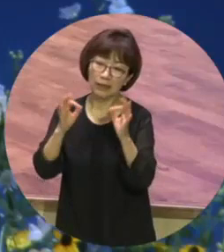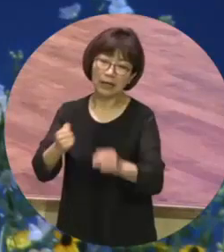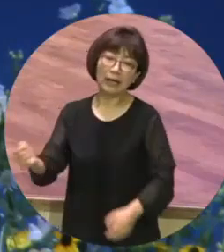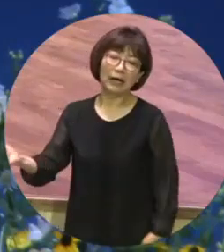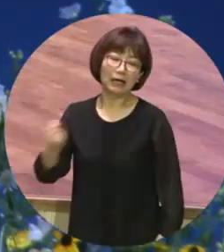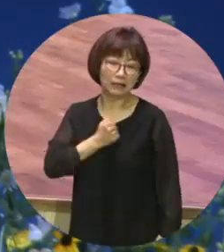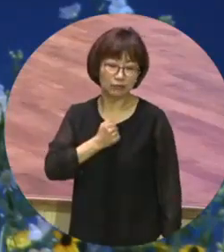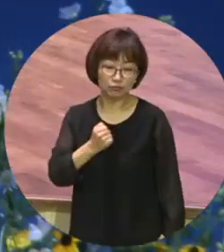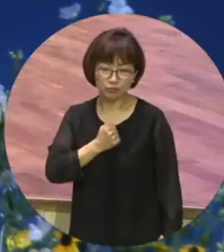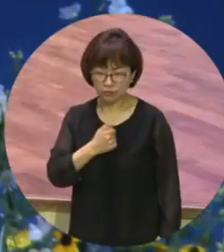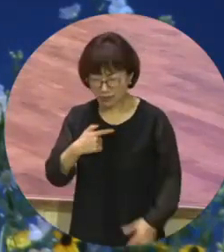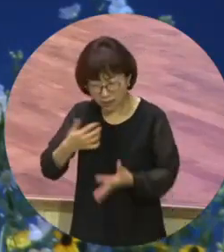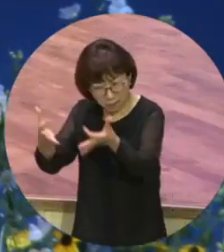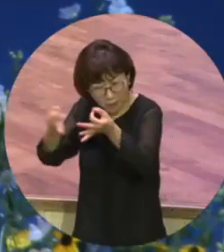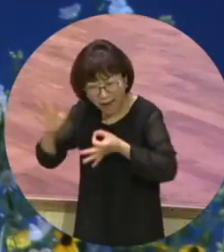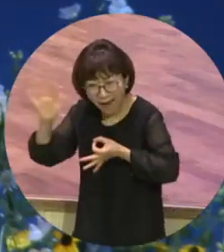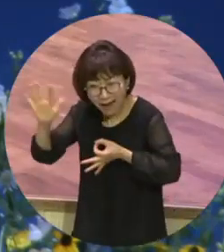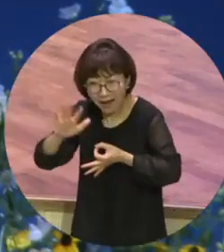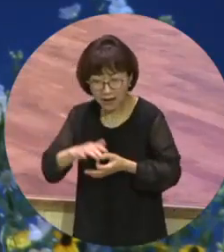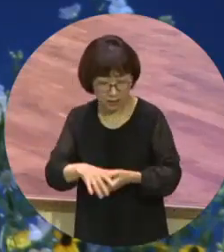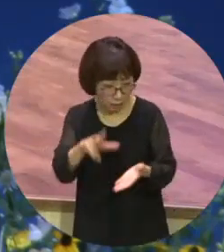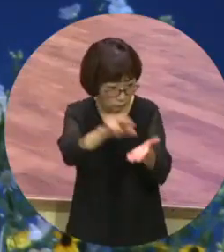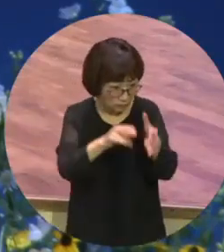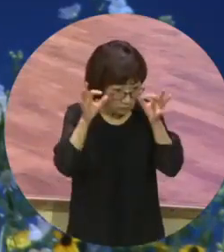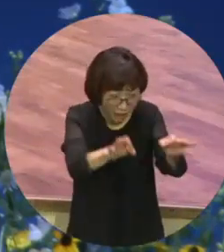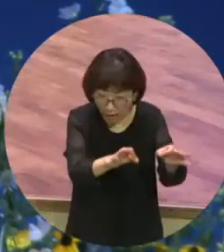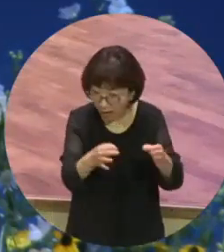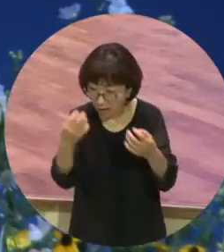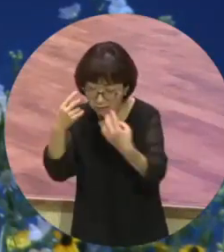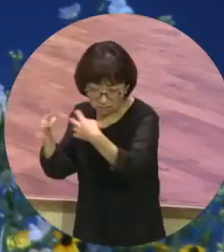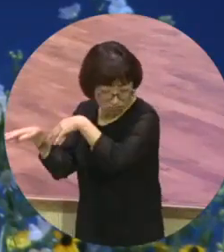그런데 자세히 보면 이런 제자들의 모습이 바로